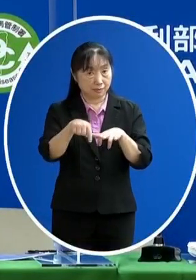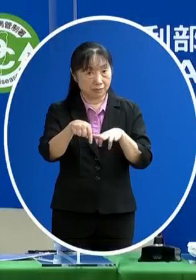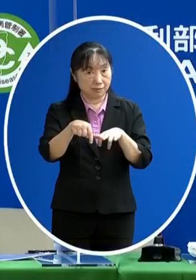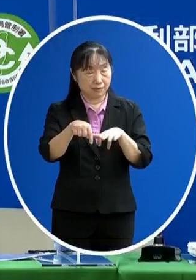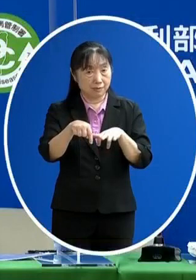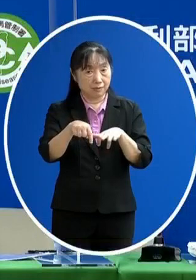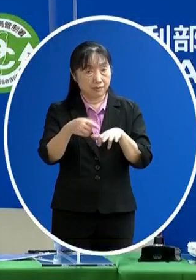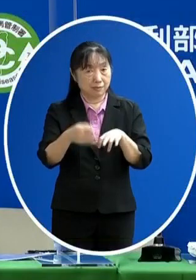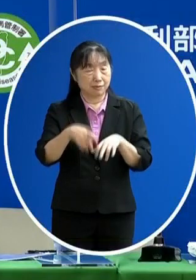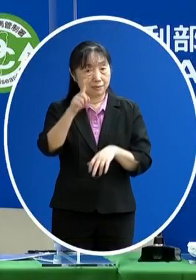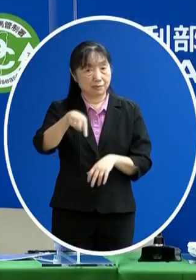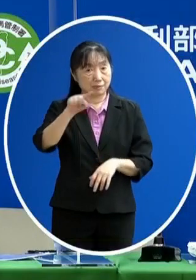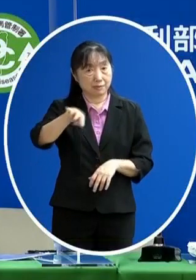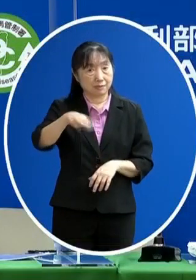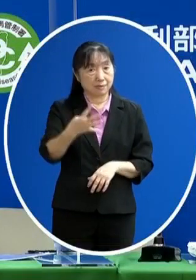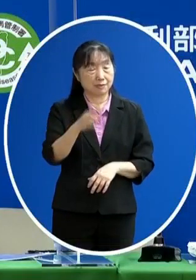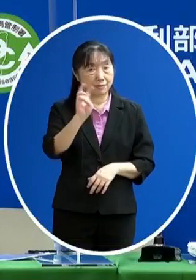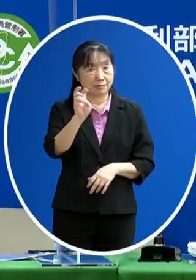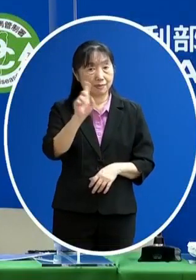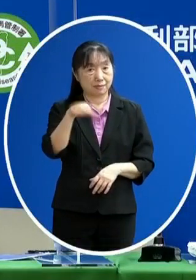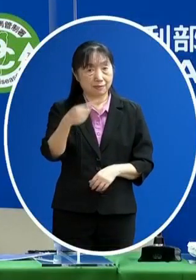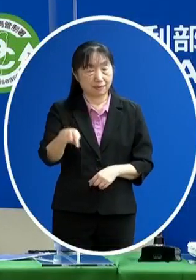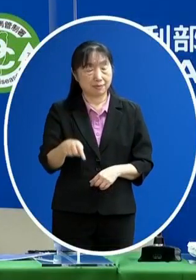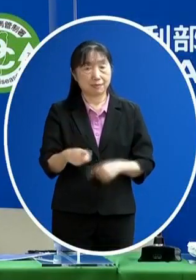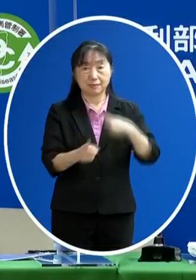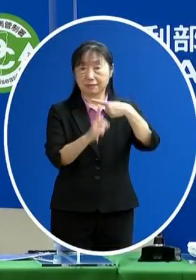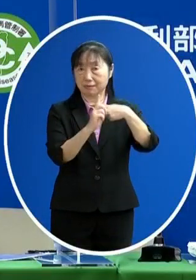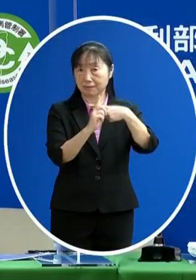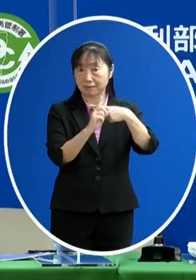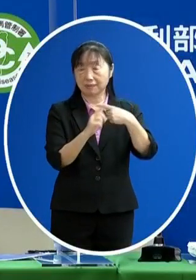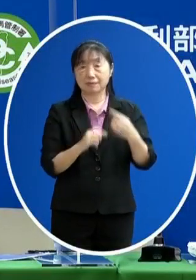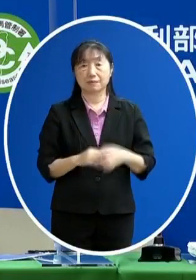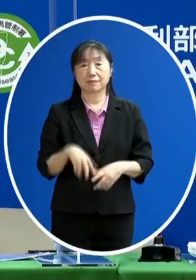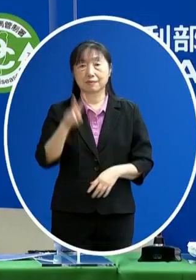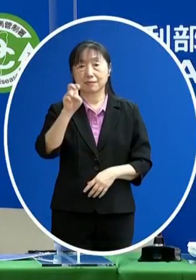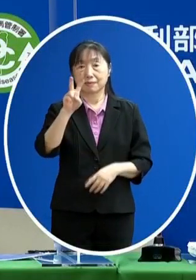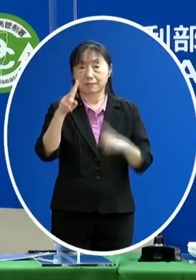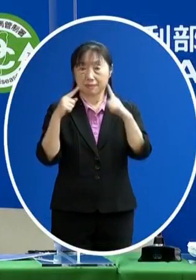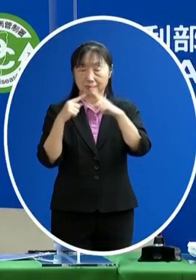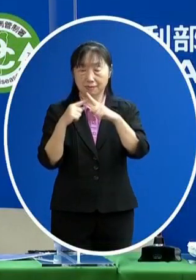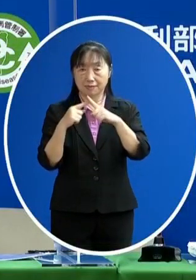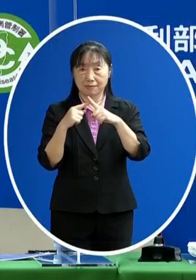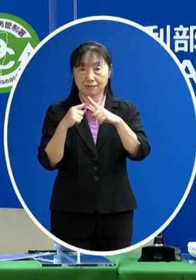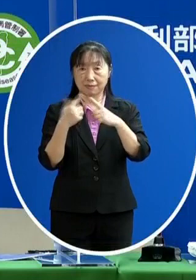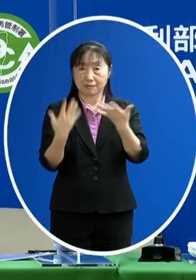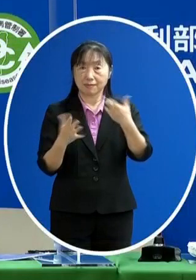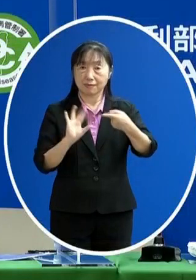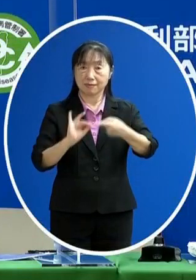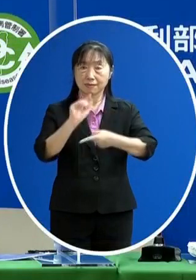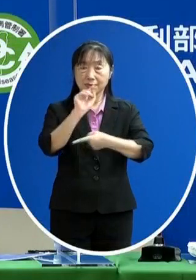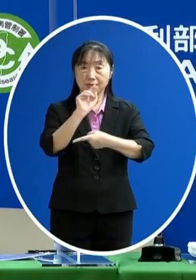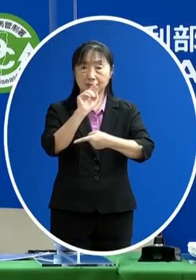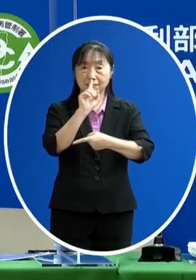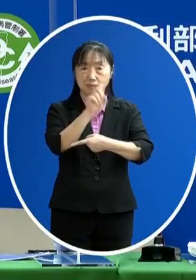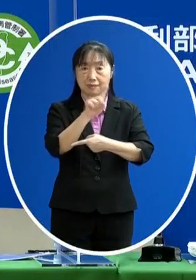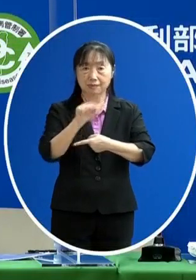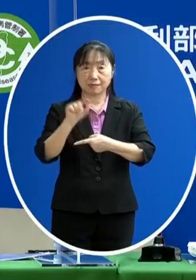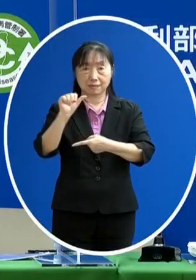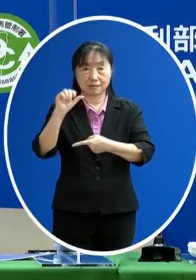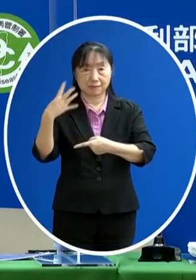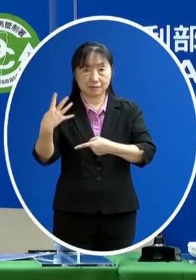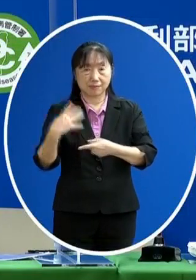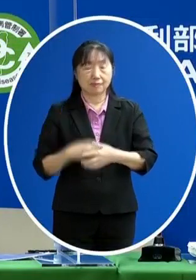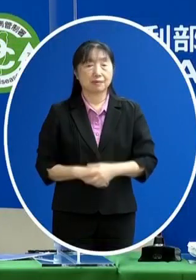约16亿或者17亿左右，那对方才能够确保收到钱嘛，不